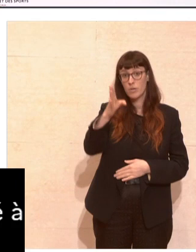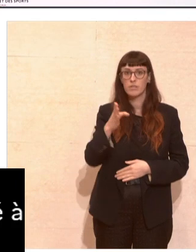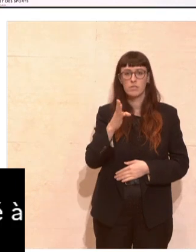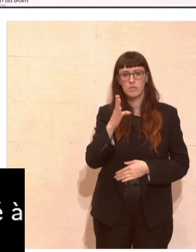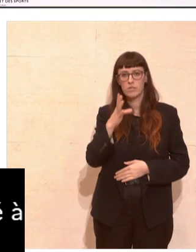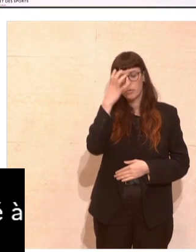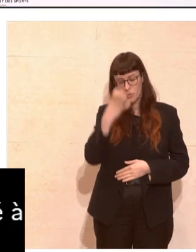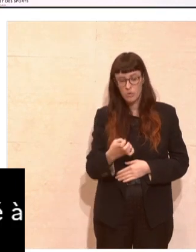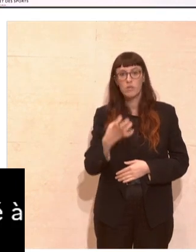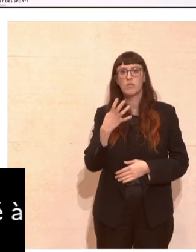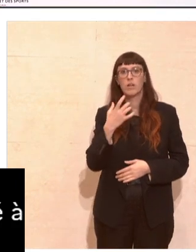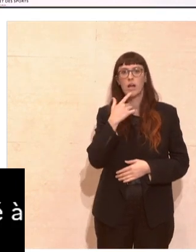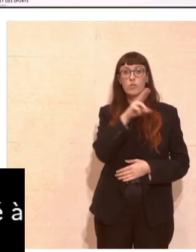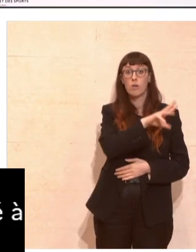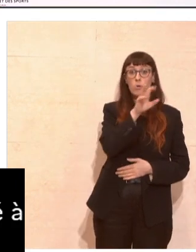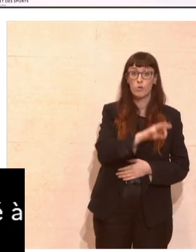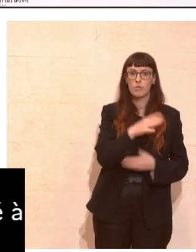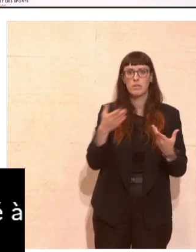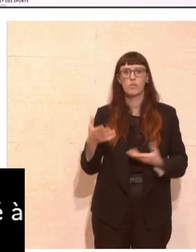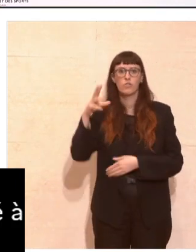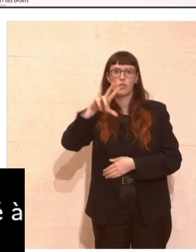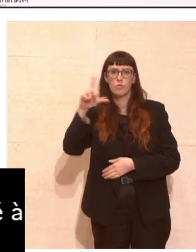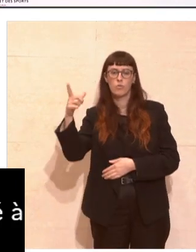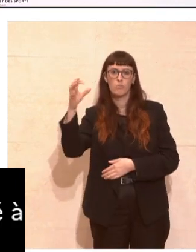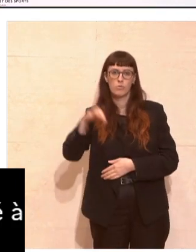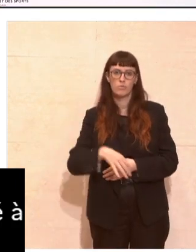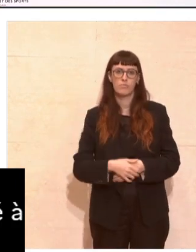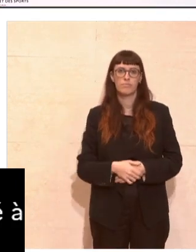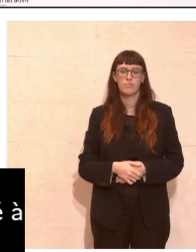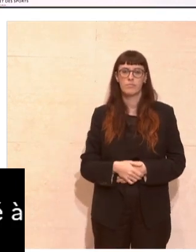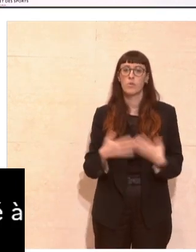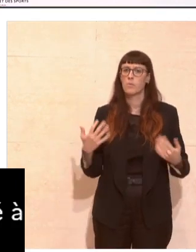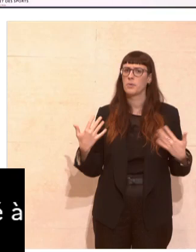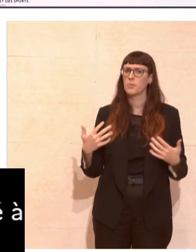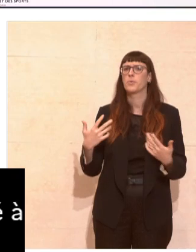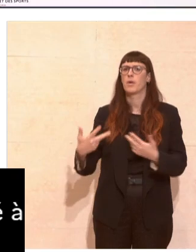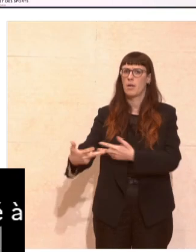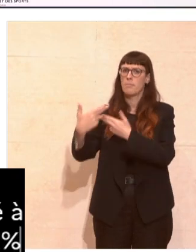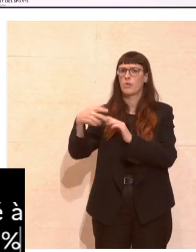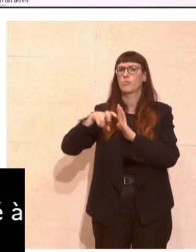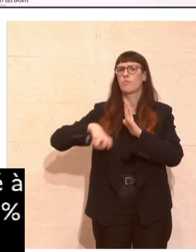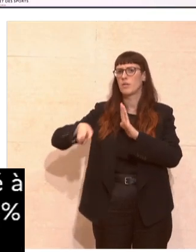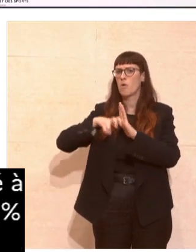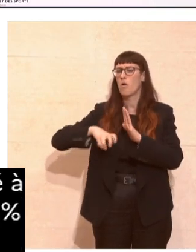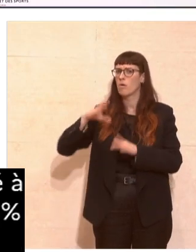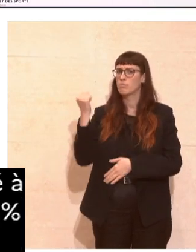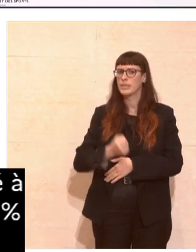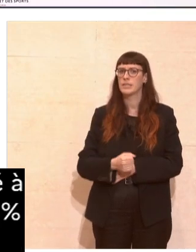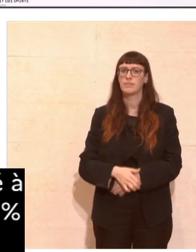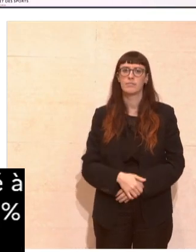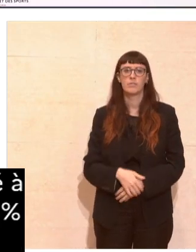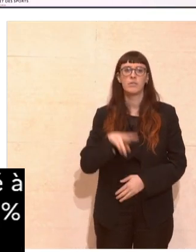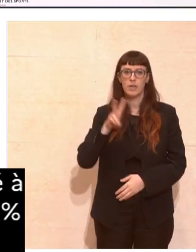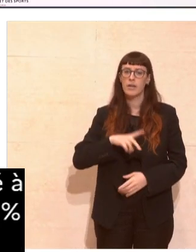était fréquent chez 3% de la population et est passé à 32% pendant le confinement. Donc vous voyez que c'est vraiment un problème actuel dont il faut